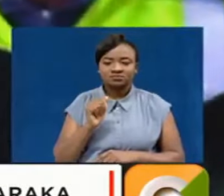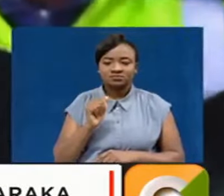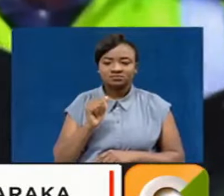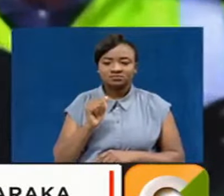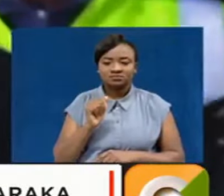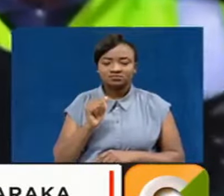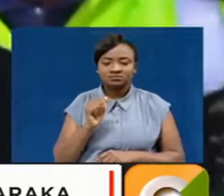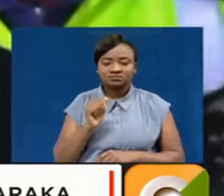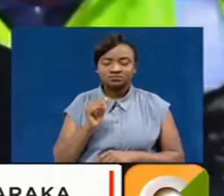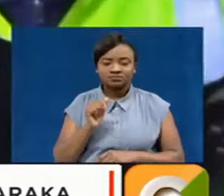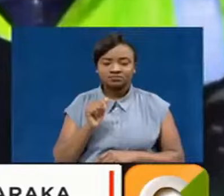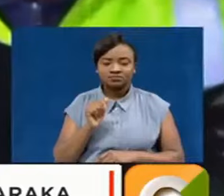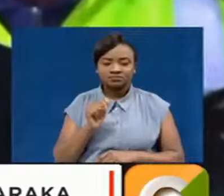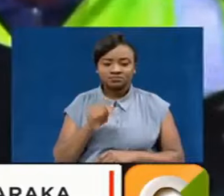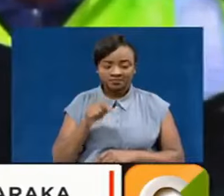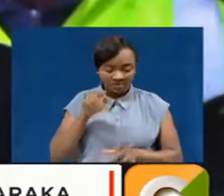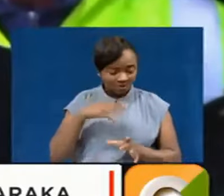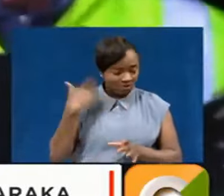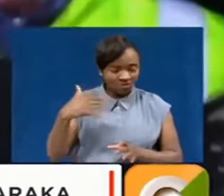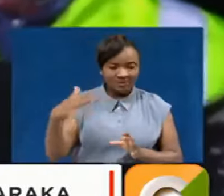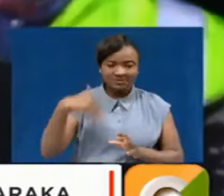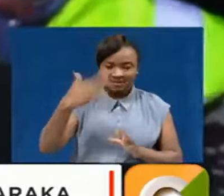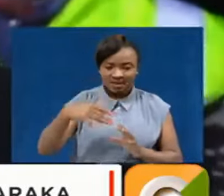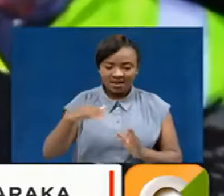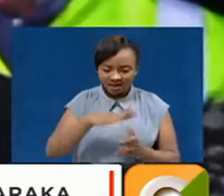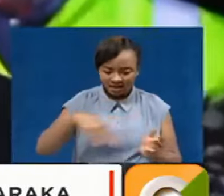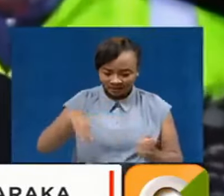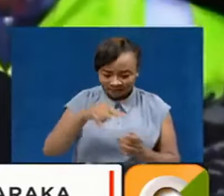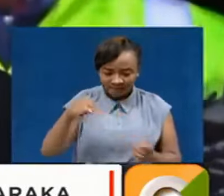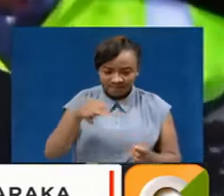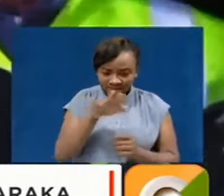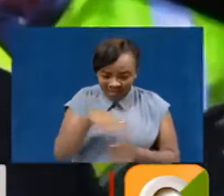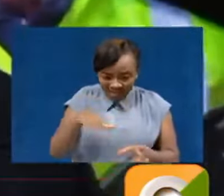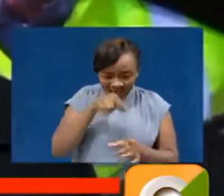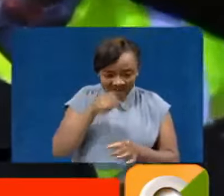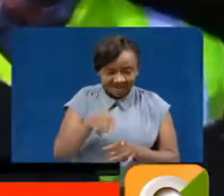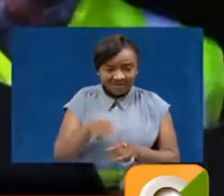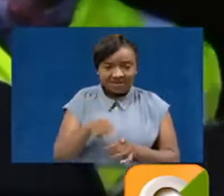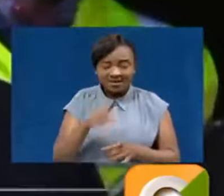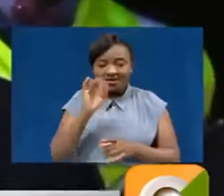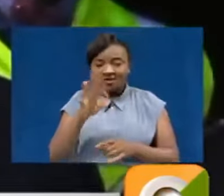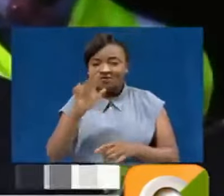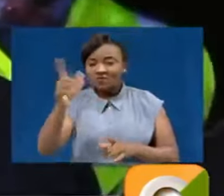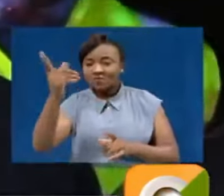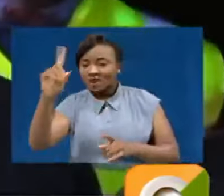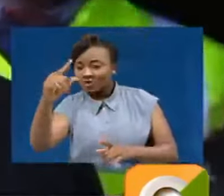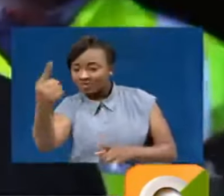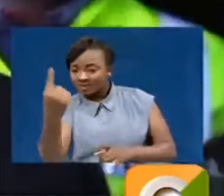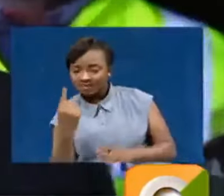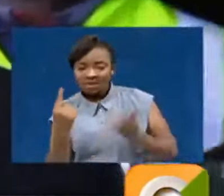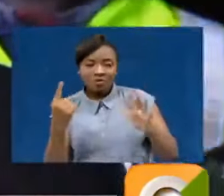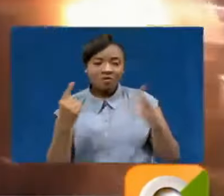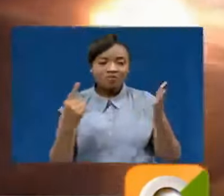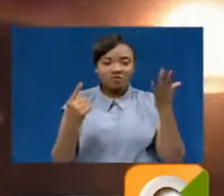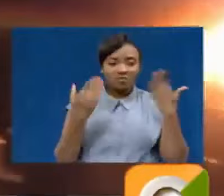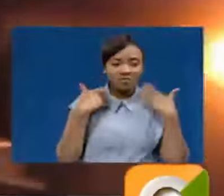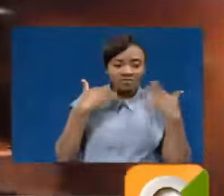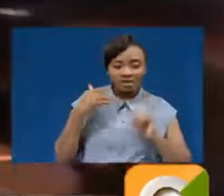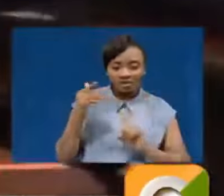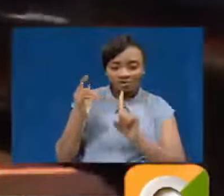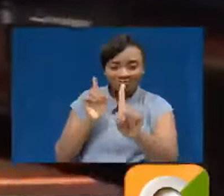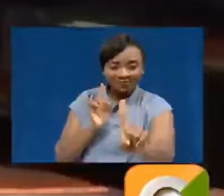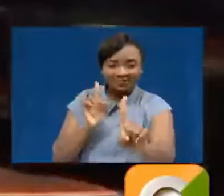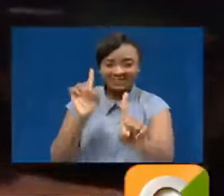this spot, either from the Nairobi side or from the Meru side.